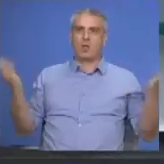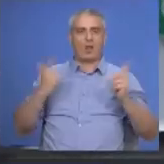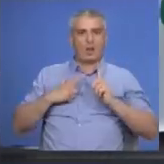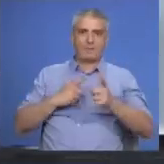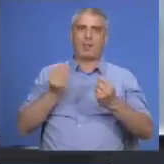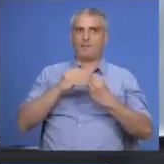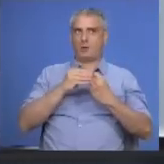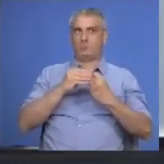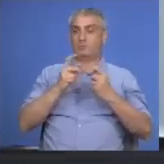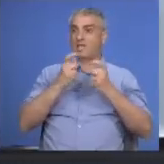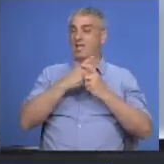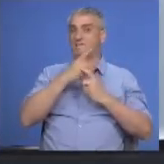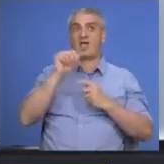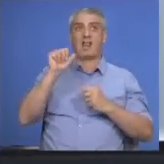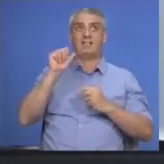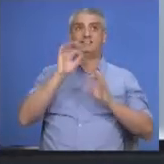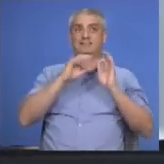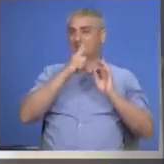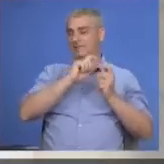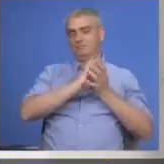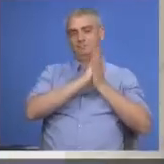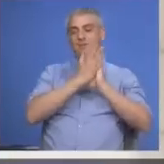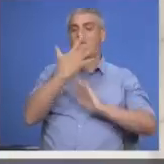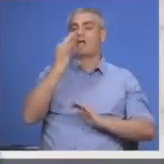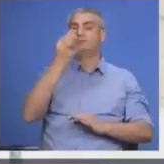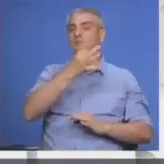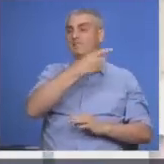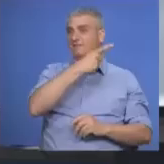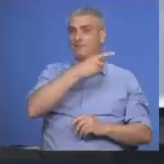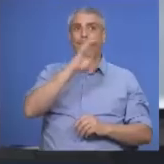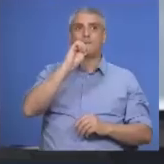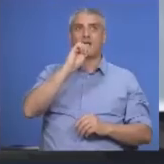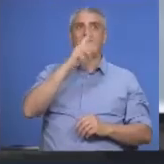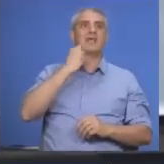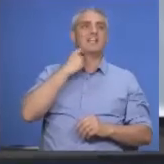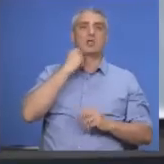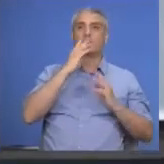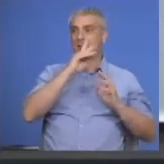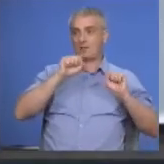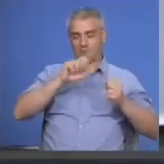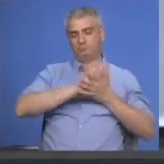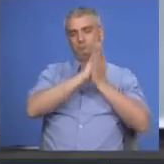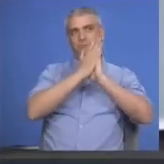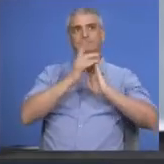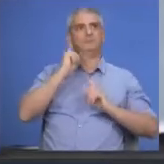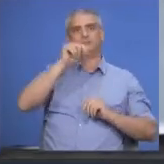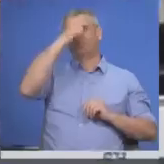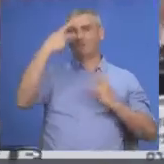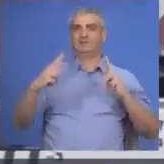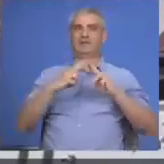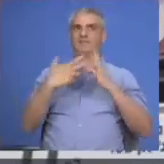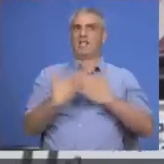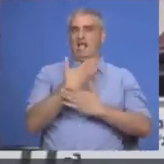נוספת. חברת אלקטרה צריכה הסבה את 50 הסניפים של מגה ועינות ביטן שבבעלותה למותג הצרפתי החדש